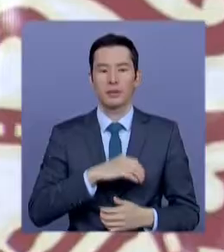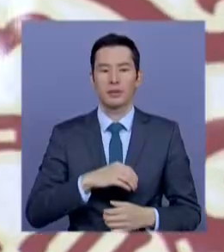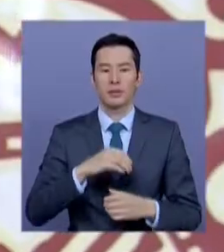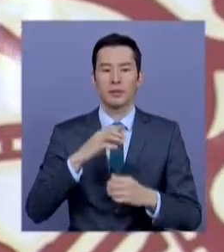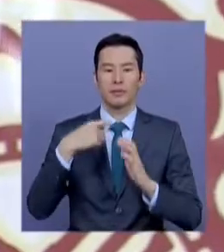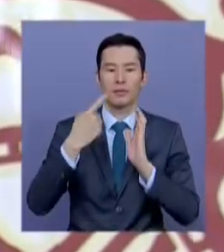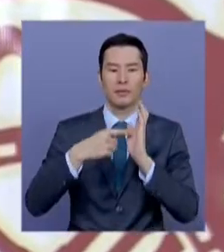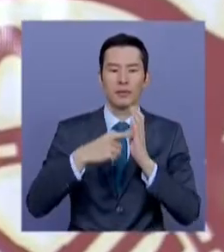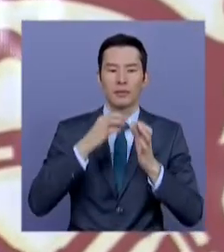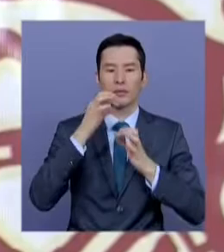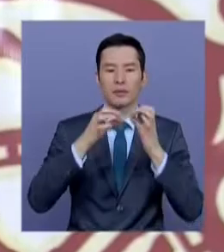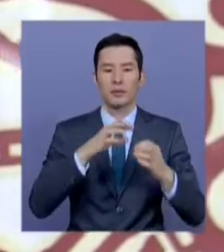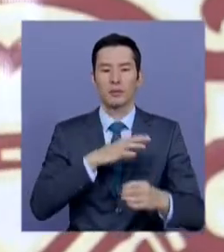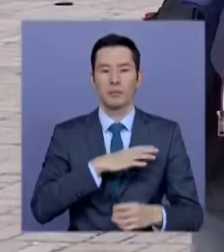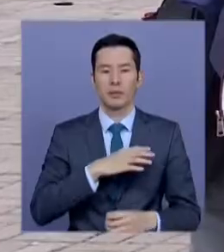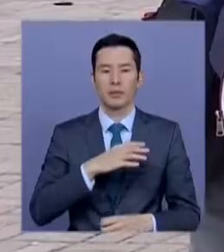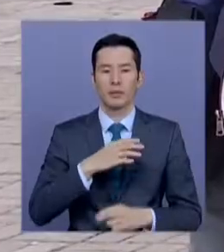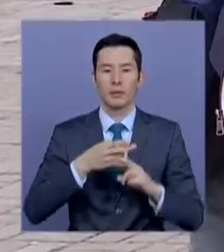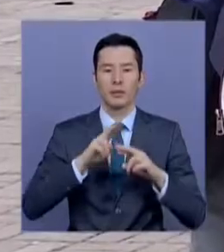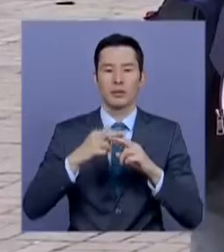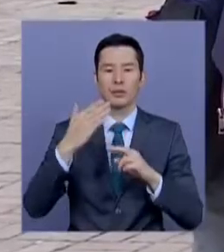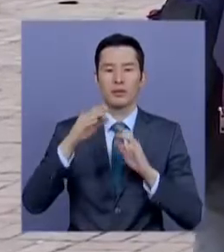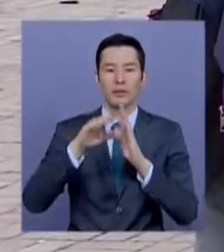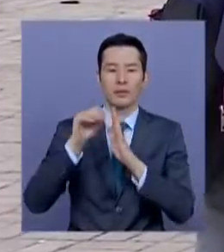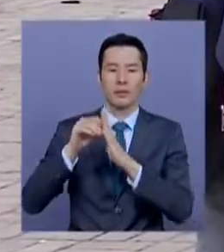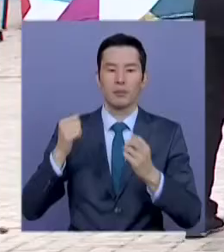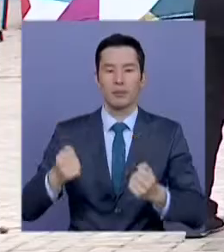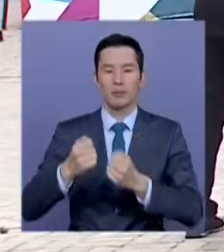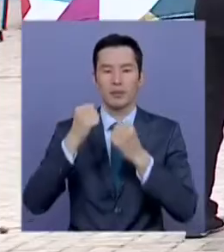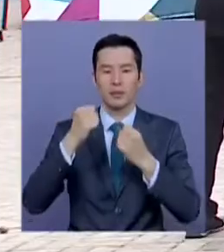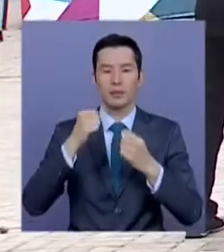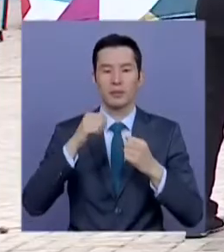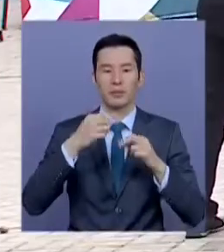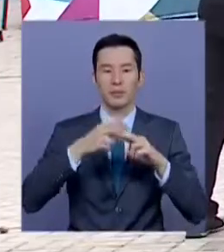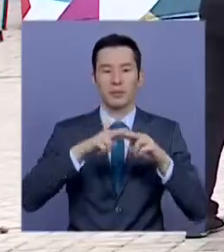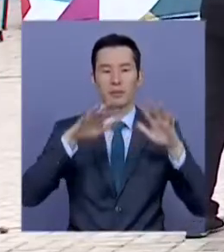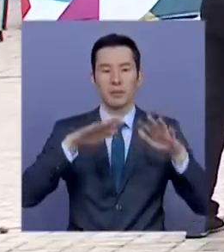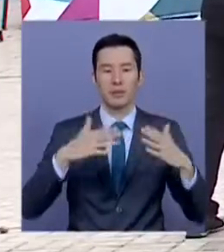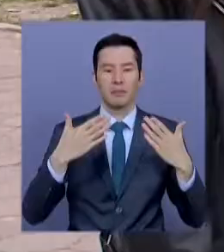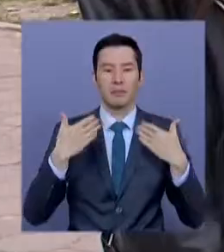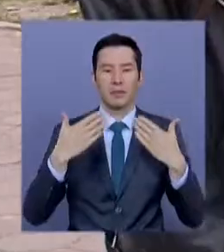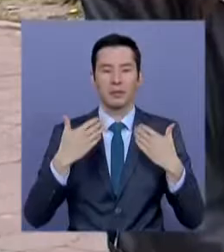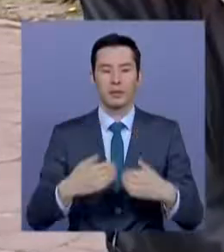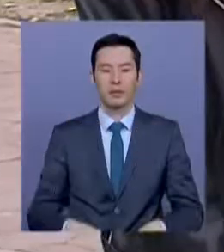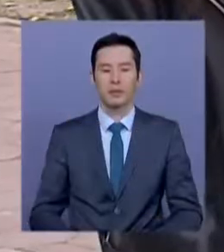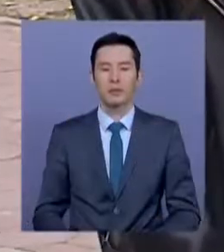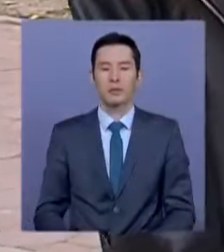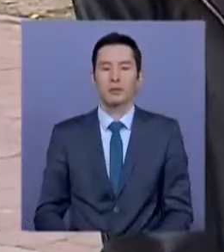берді. Сәдібек Түгелдің кандидатурасын қолдауға бағытталған шараның тап осы паркте ұйымдастырылуының өзіндік себебі бар